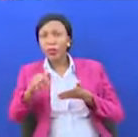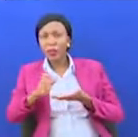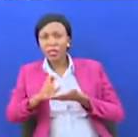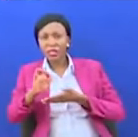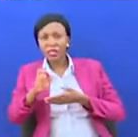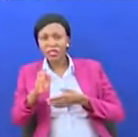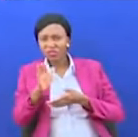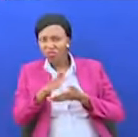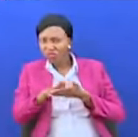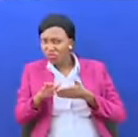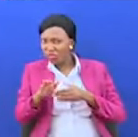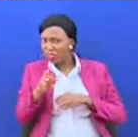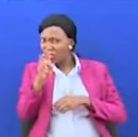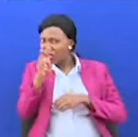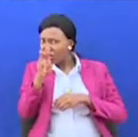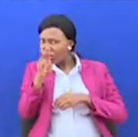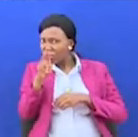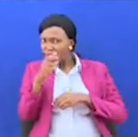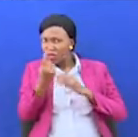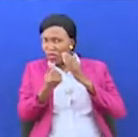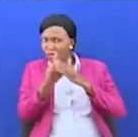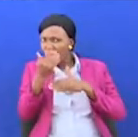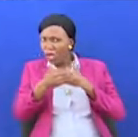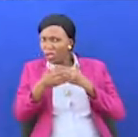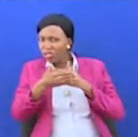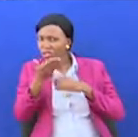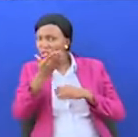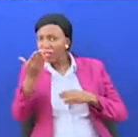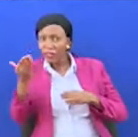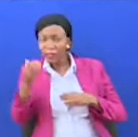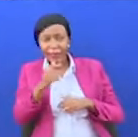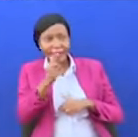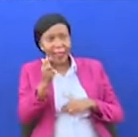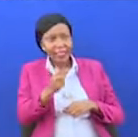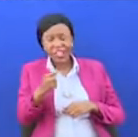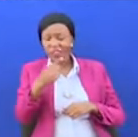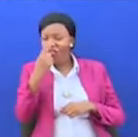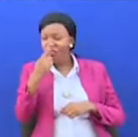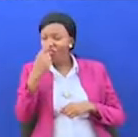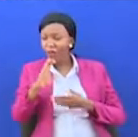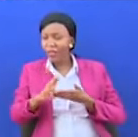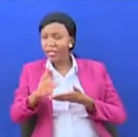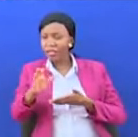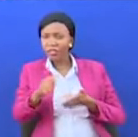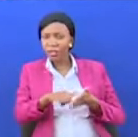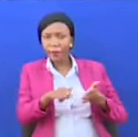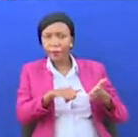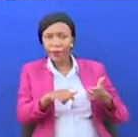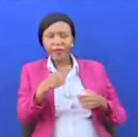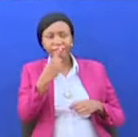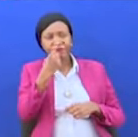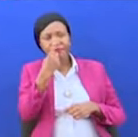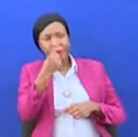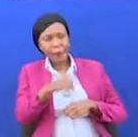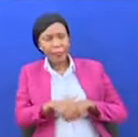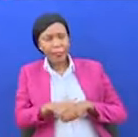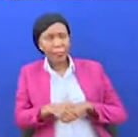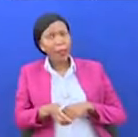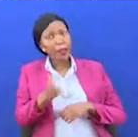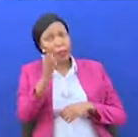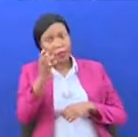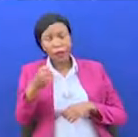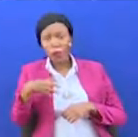mtu mgeni kutoka kwenye nchi nyingine. Wakati Tanzania mtu kutoa cash anajiona ni ufahari zaidi. Sasa wewe ndio waziri ambaye